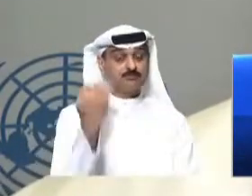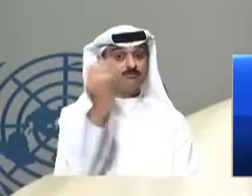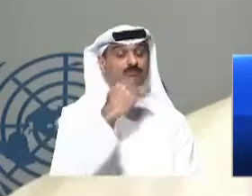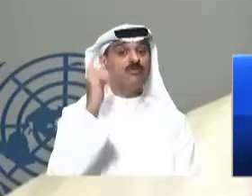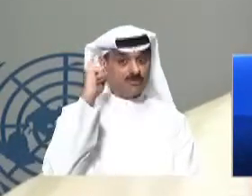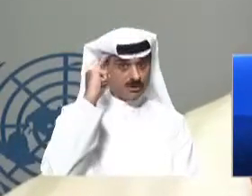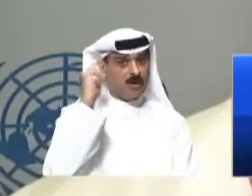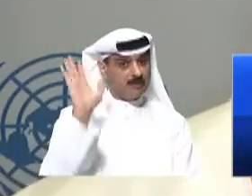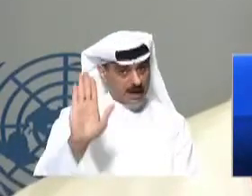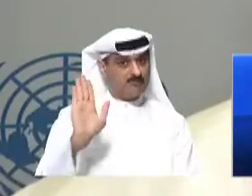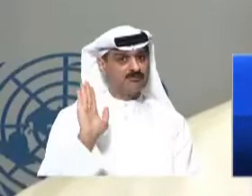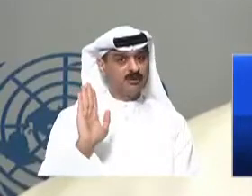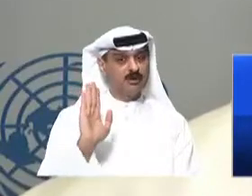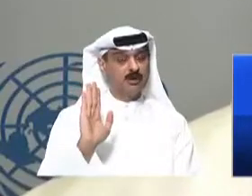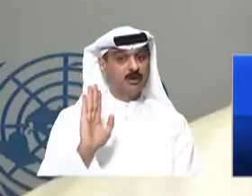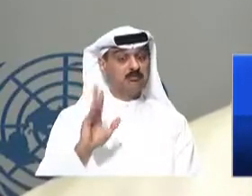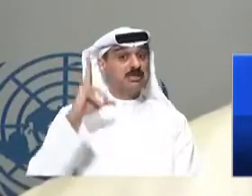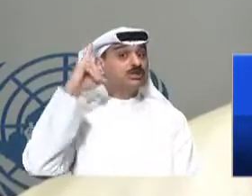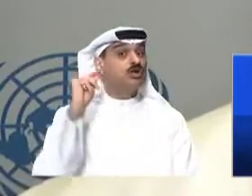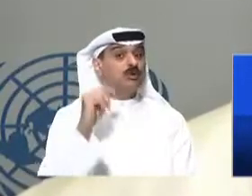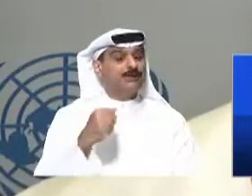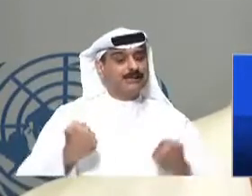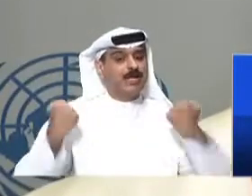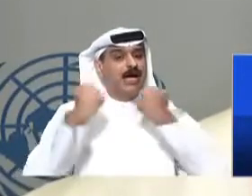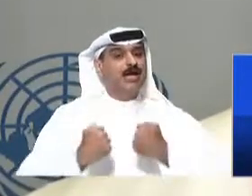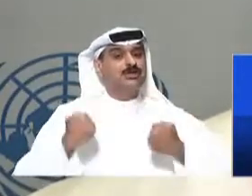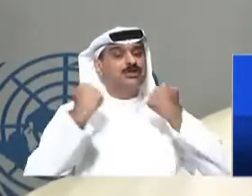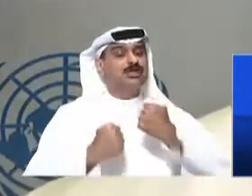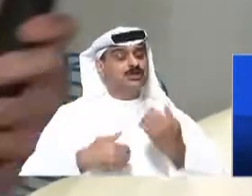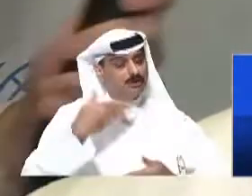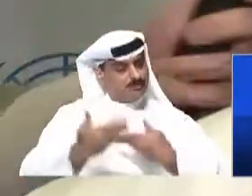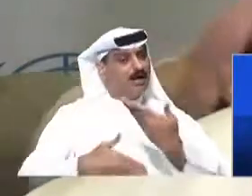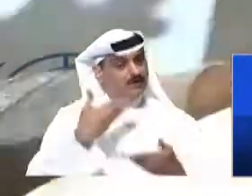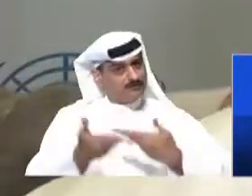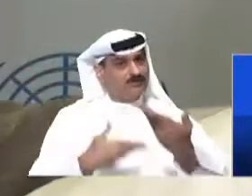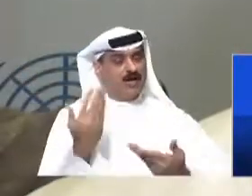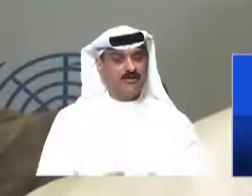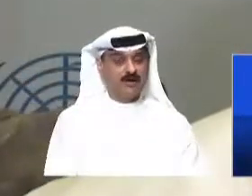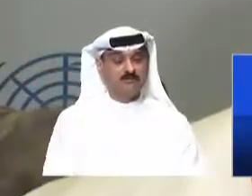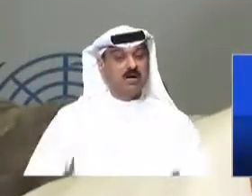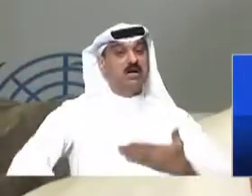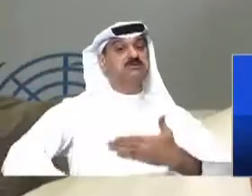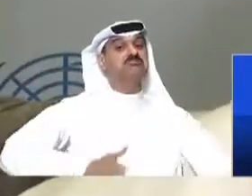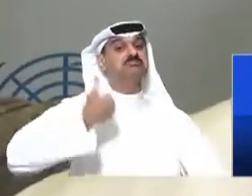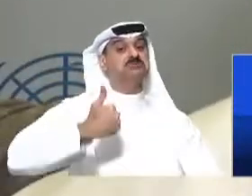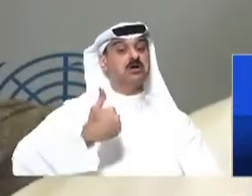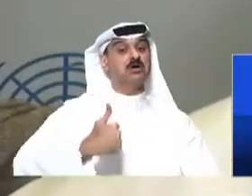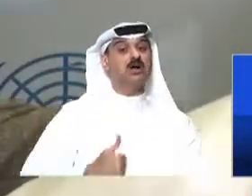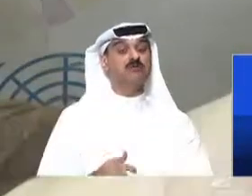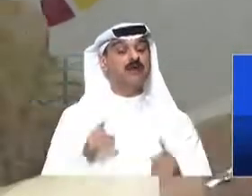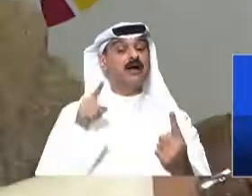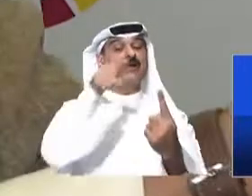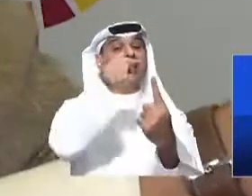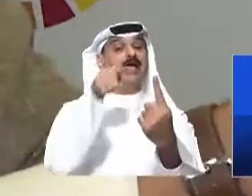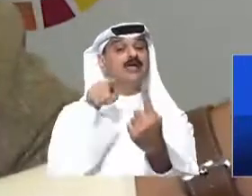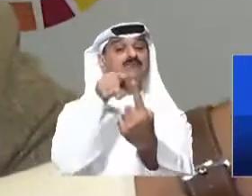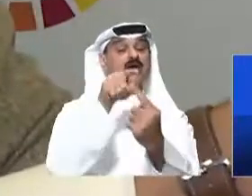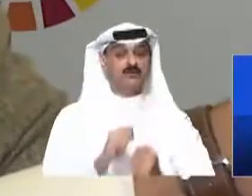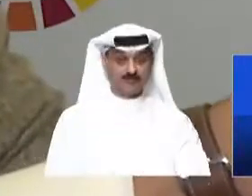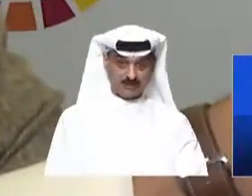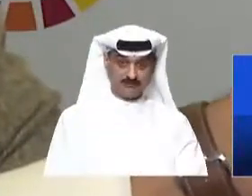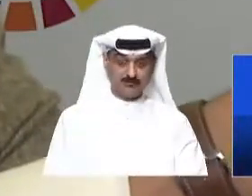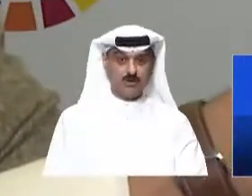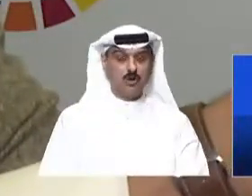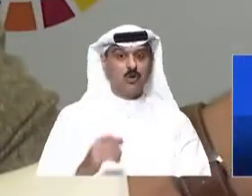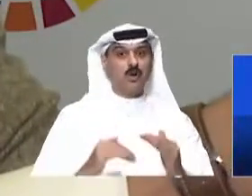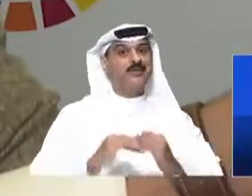ماله بس يحتاج إنه يتأهل أو يتدرب على أساس يكون قادر إنه يحقق هذا الحلم. هذا يتوافق مع